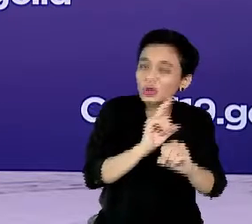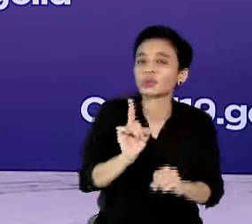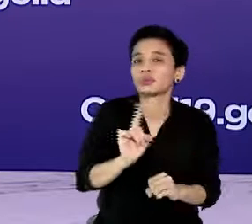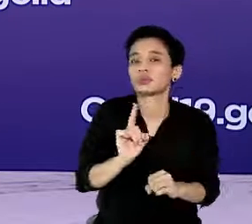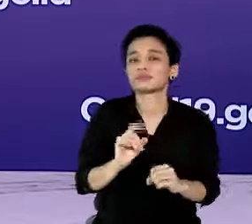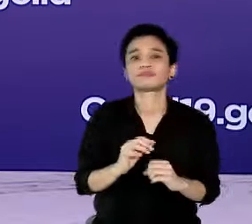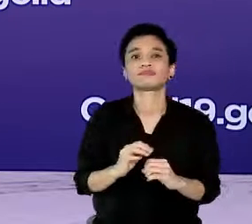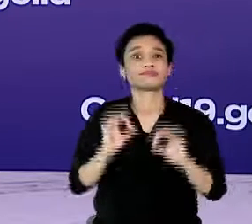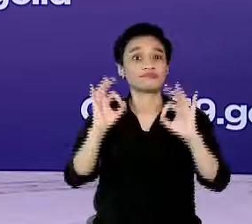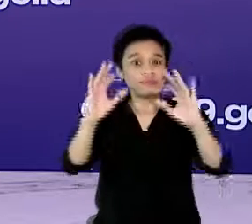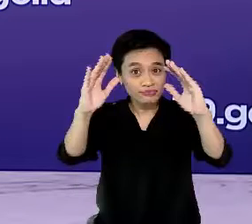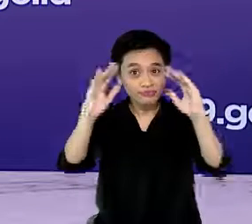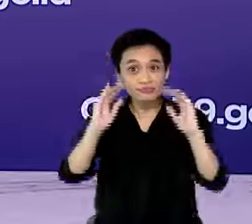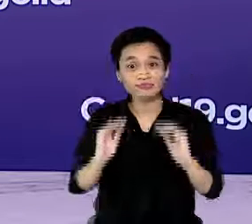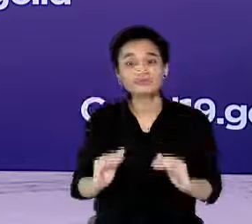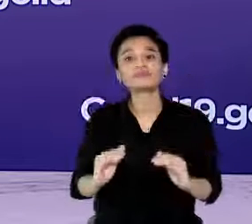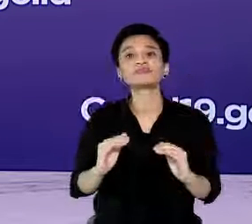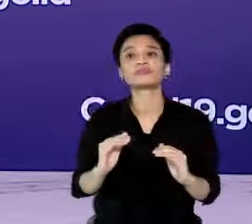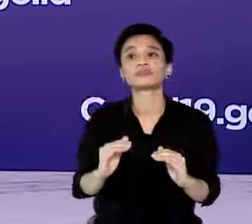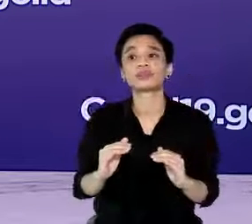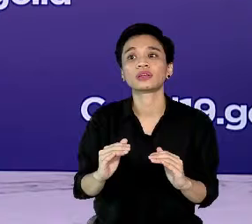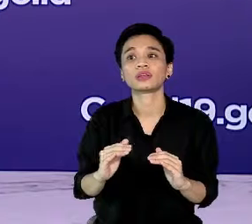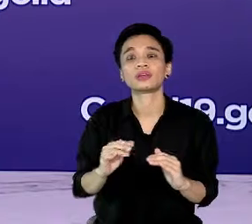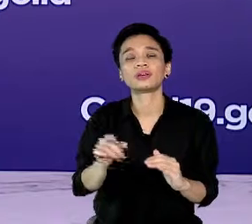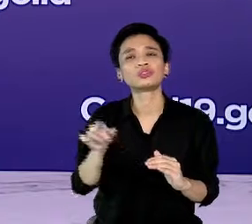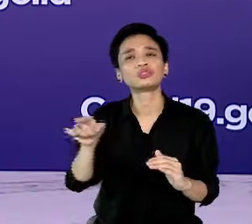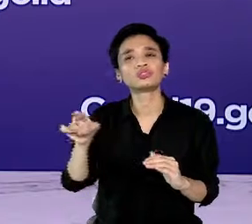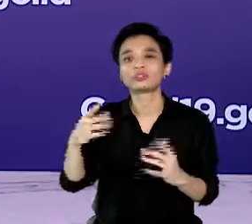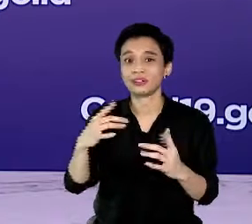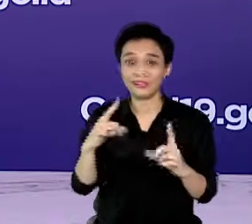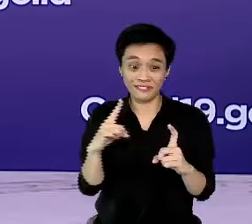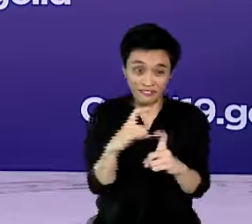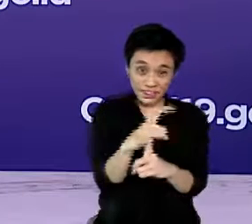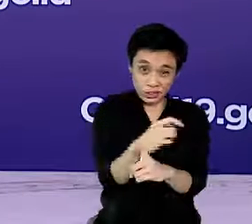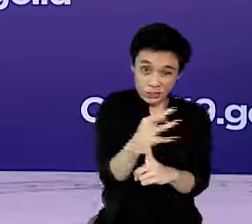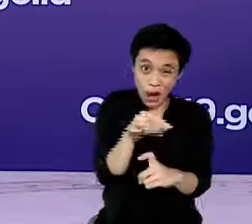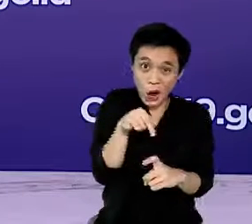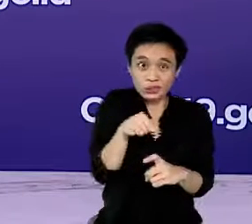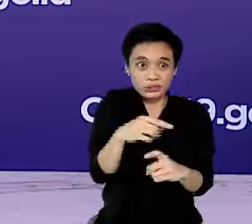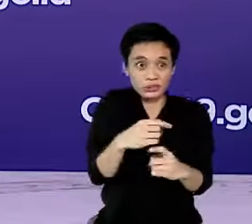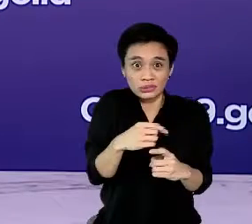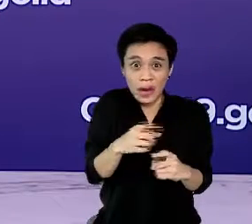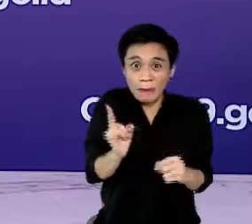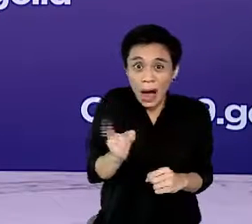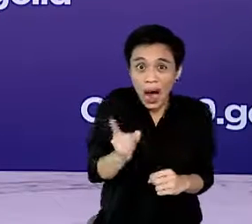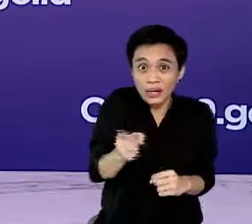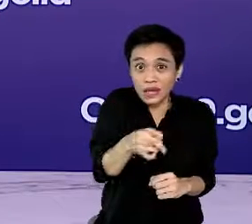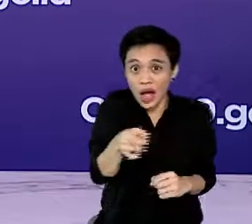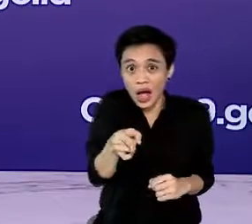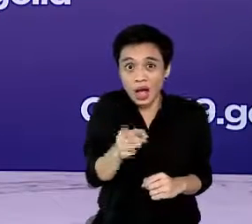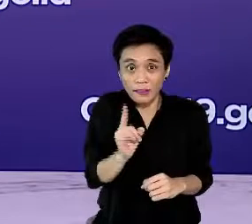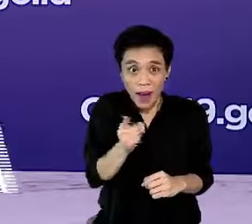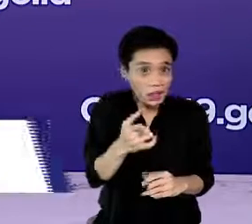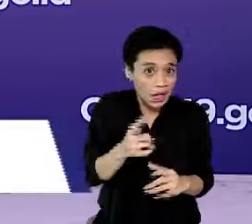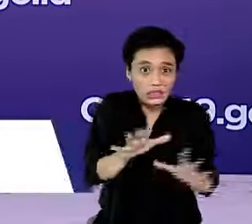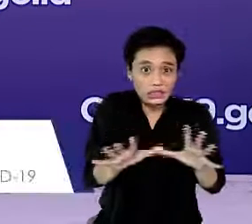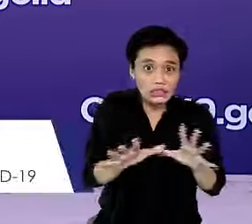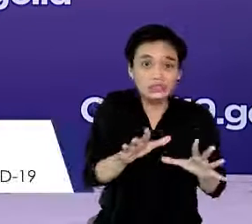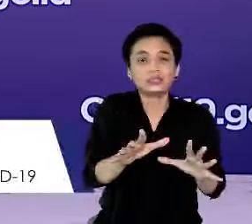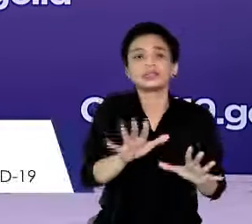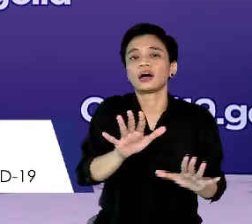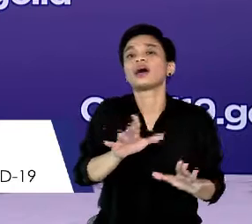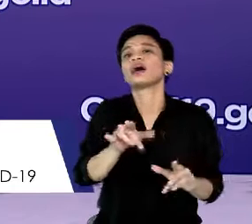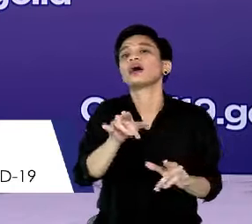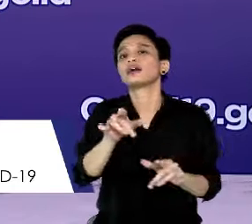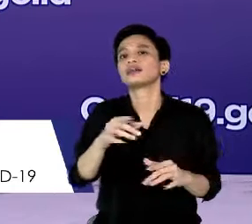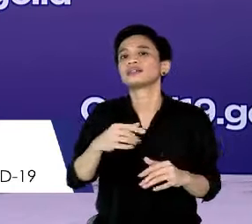selanjutnya Apakah virus-virus ini berbahaya atau tidak virus-virus itu seperti